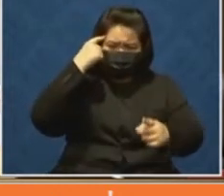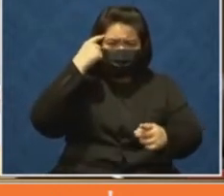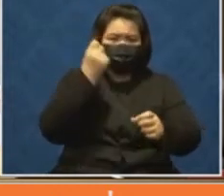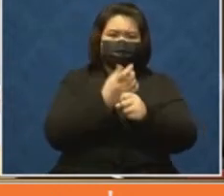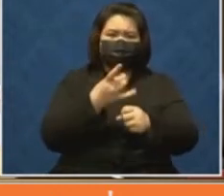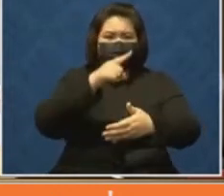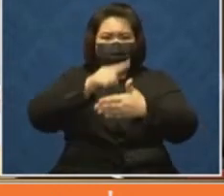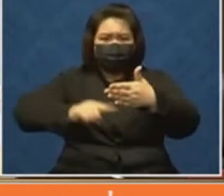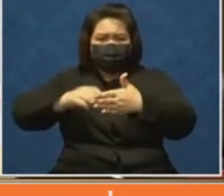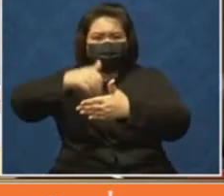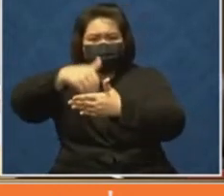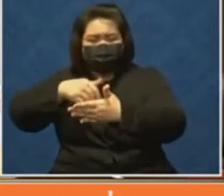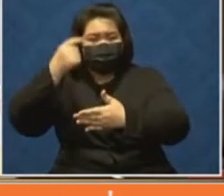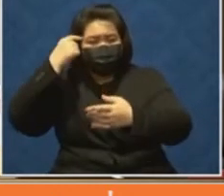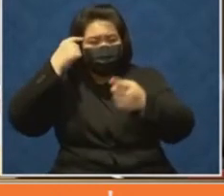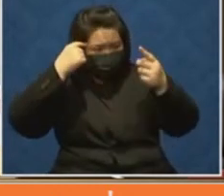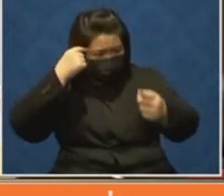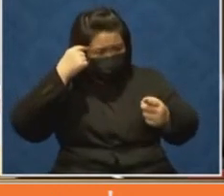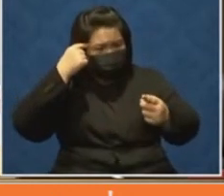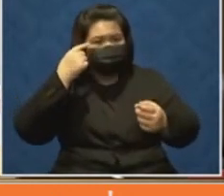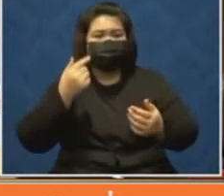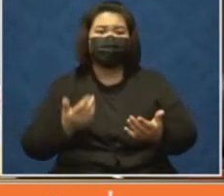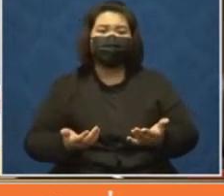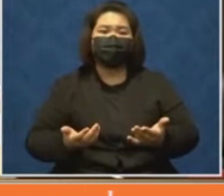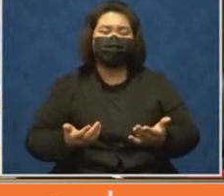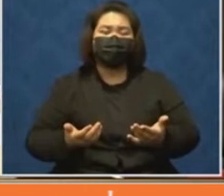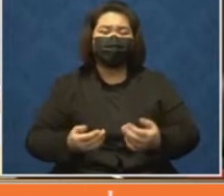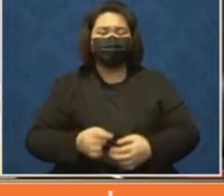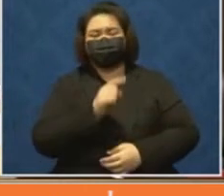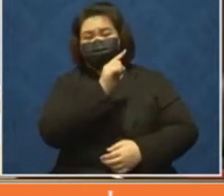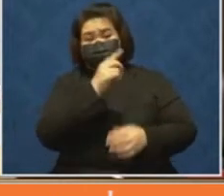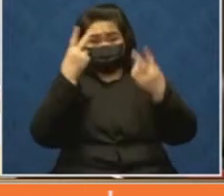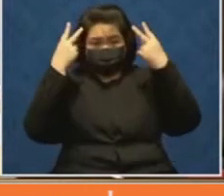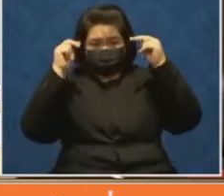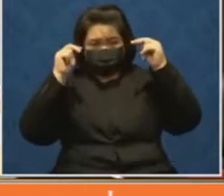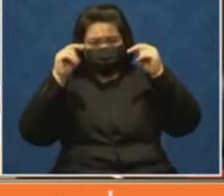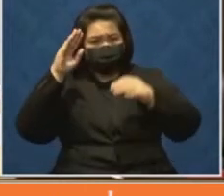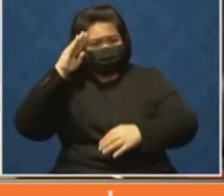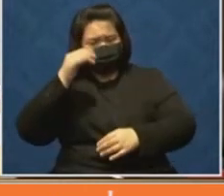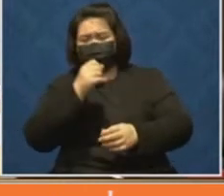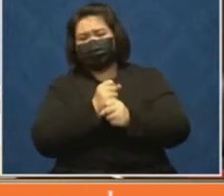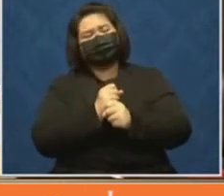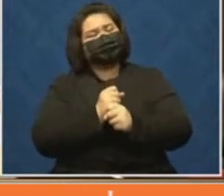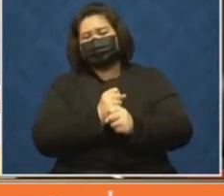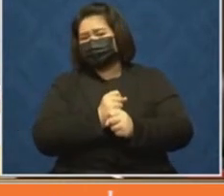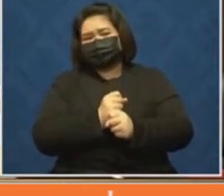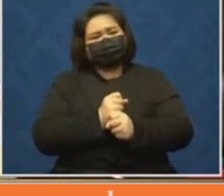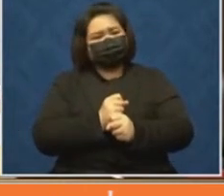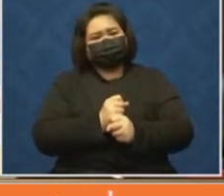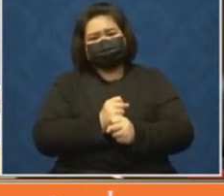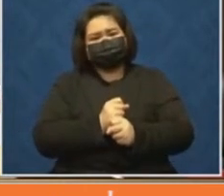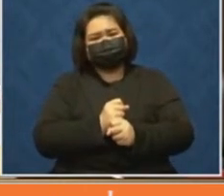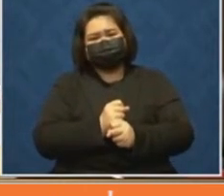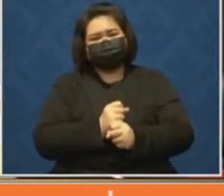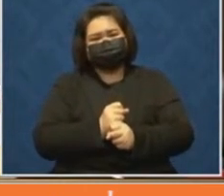มคนมาคอยดูตามมาถงแ้แตในห้องนอนการวแผนตอสู้ทางการเมืองครั จะเปส่ทผลเประยุติ